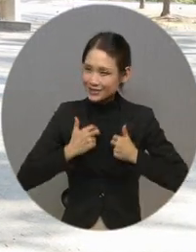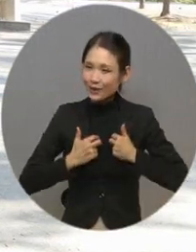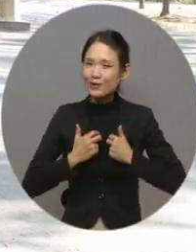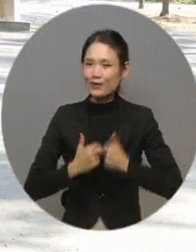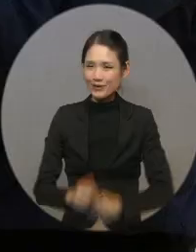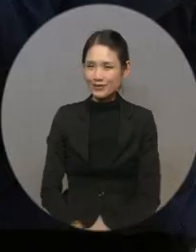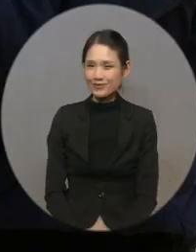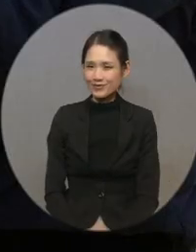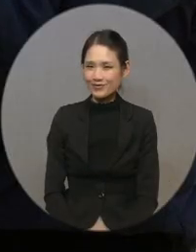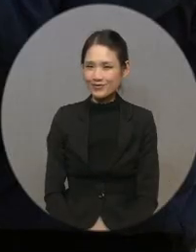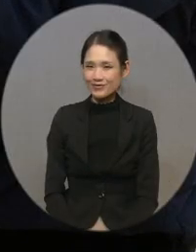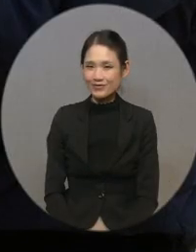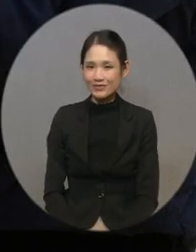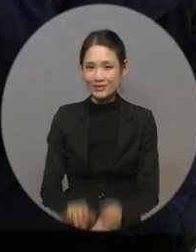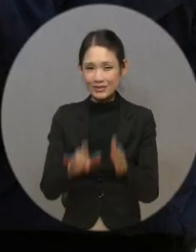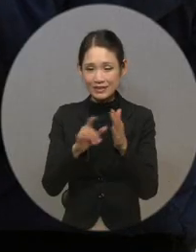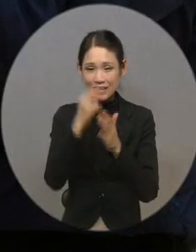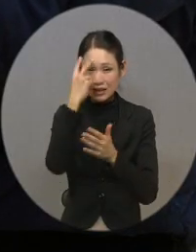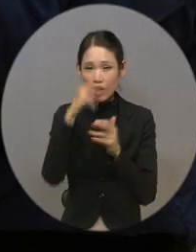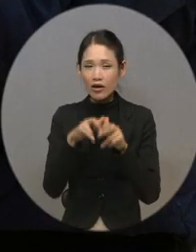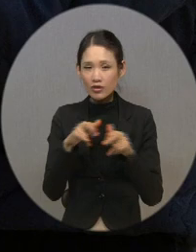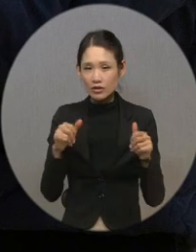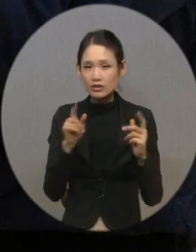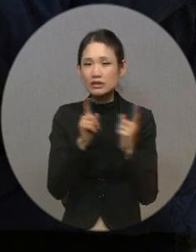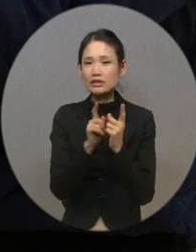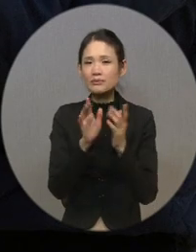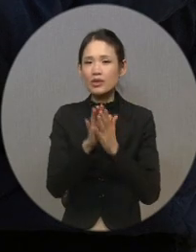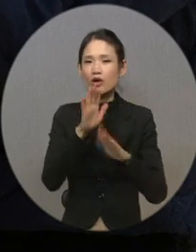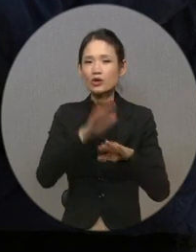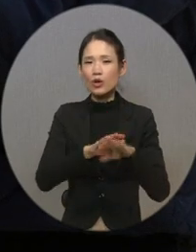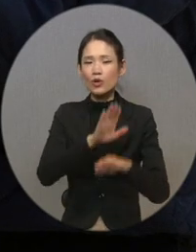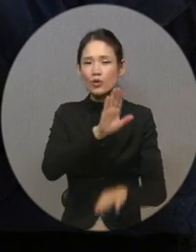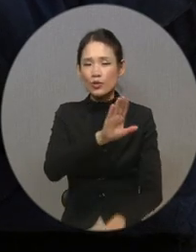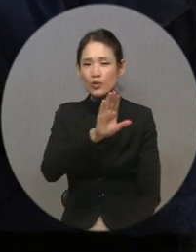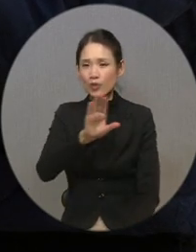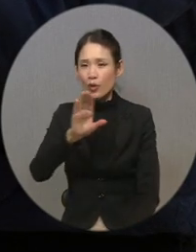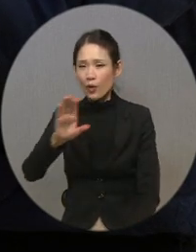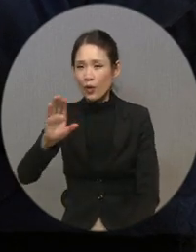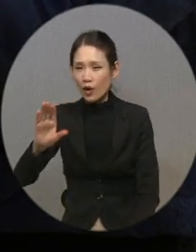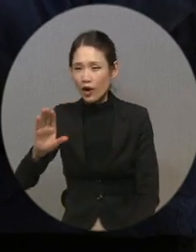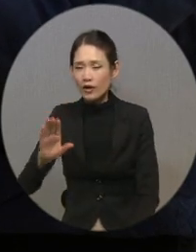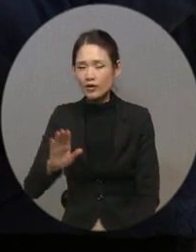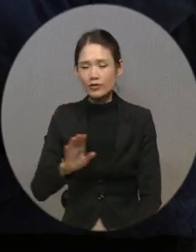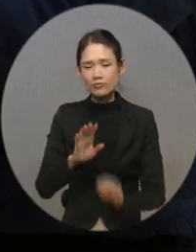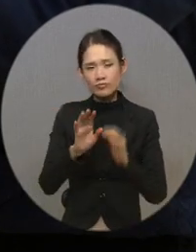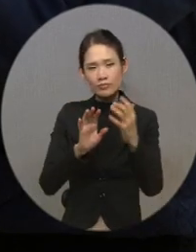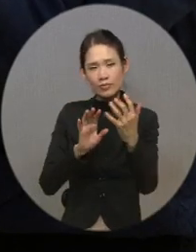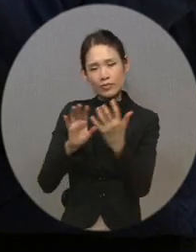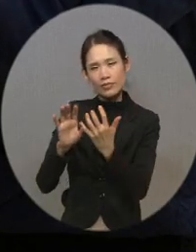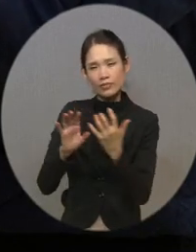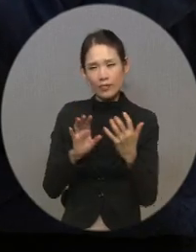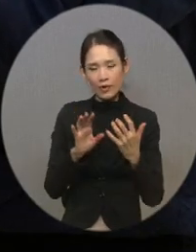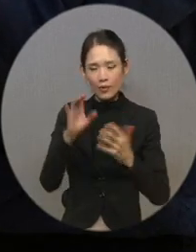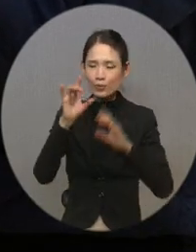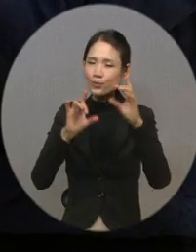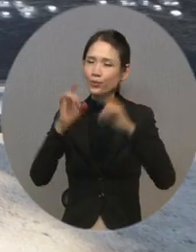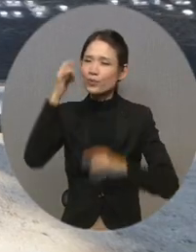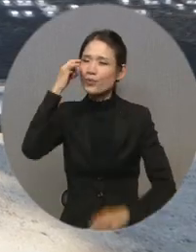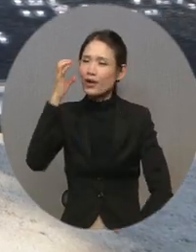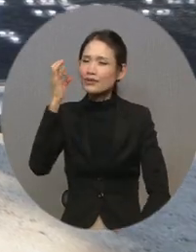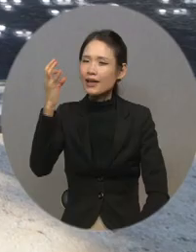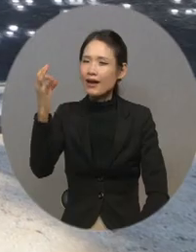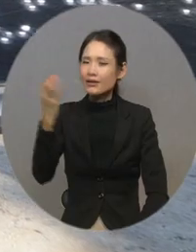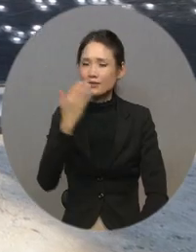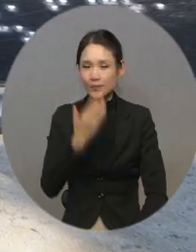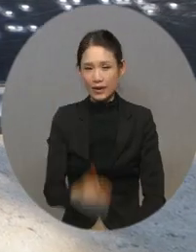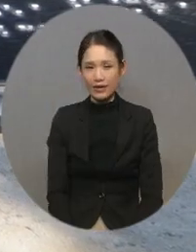있는데요. 시각장애인들이 직접 손으로 만져 정관헌의 모습을 가늠하며 머릿속으로 그릴 수 있습니다.